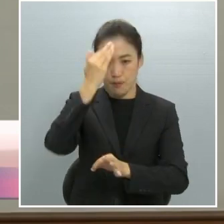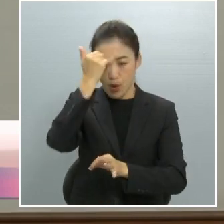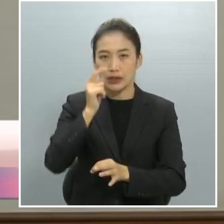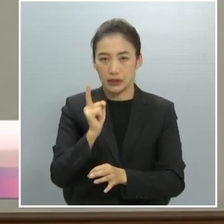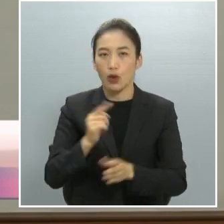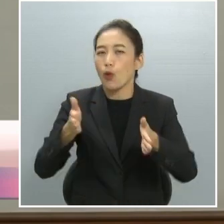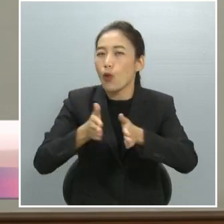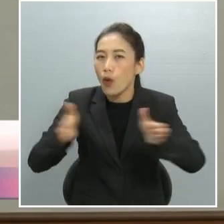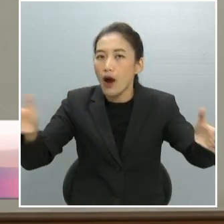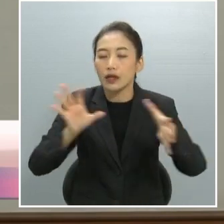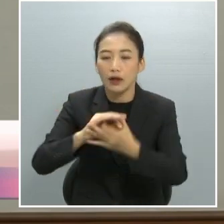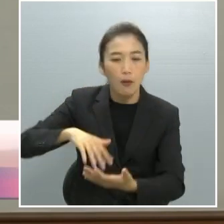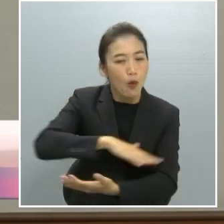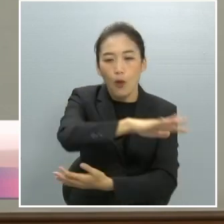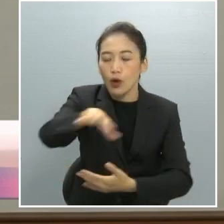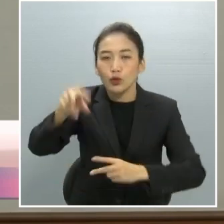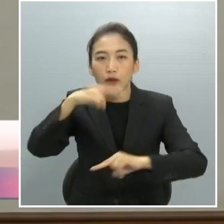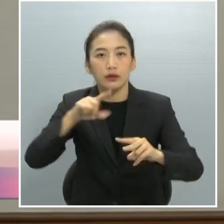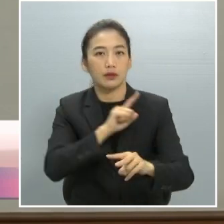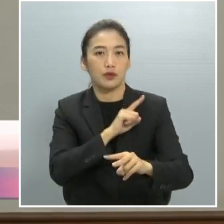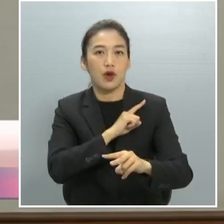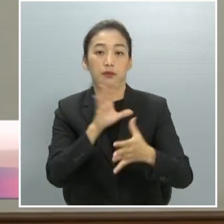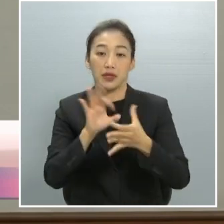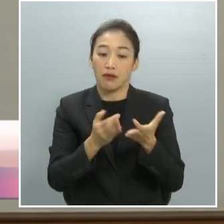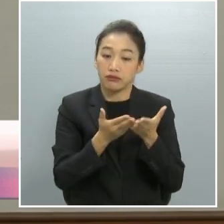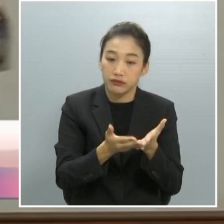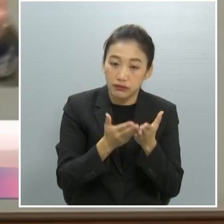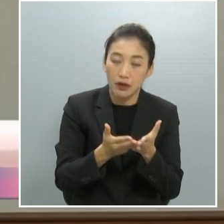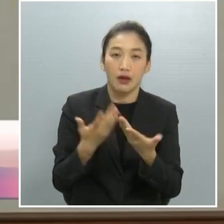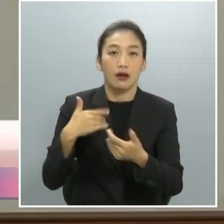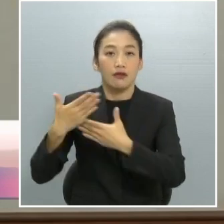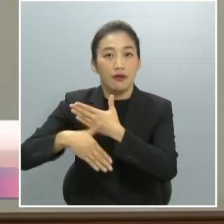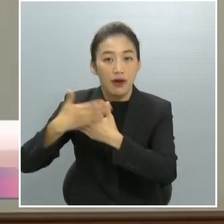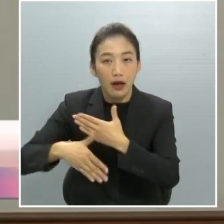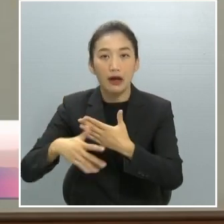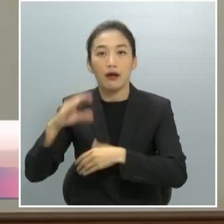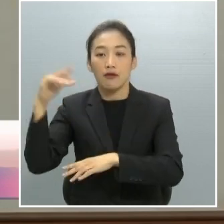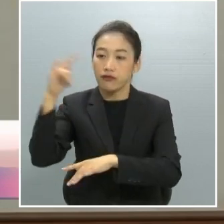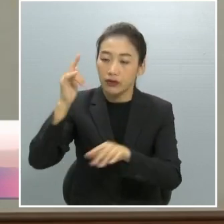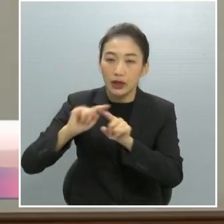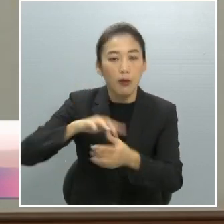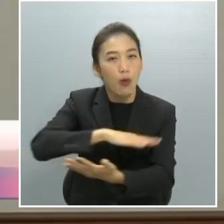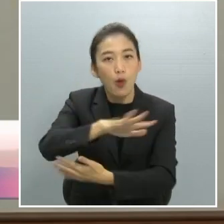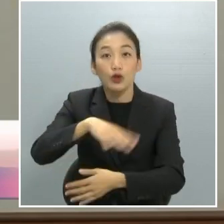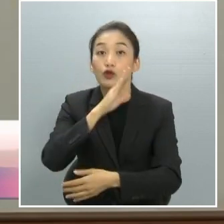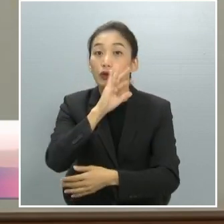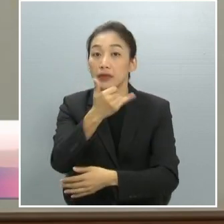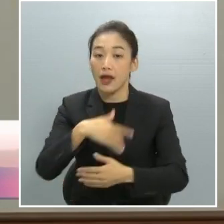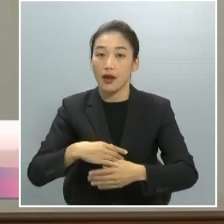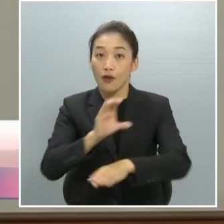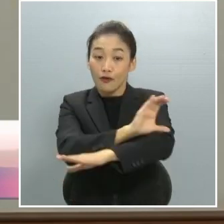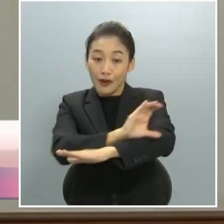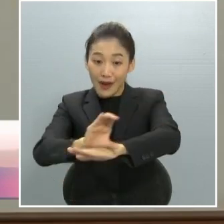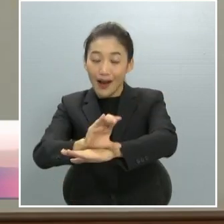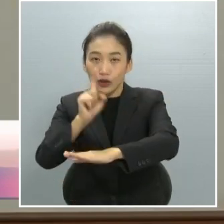ในเรื่องของรถไฟฟ้านี่เราก็ต้องมาดูว่าเราต้องเชื่อมต่อทุกสายเข้ากันนะครับแล้วก็ต้องใช้บัตรใบเดียวให้ความสะดว